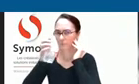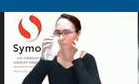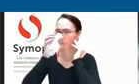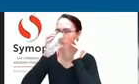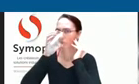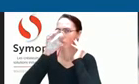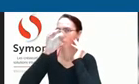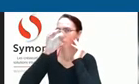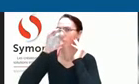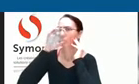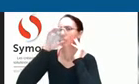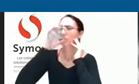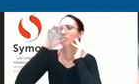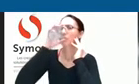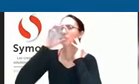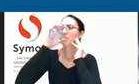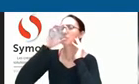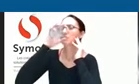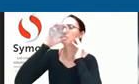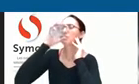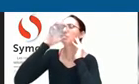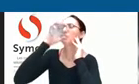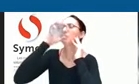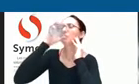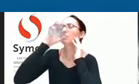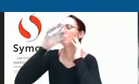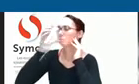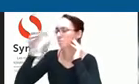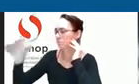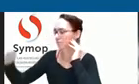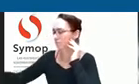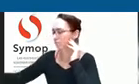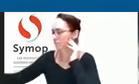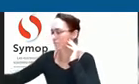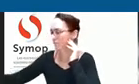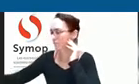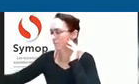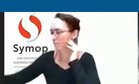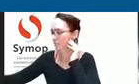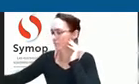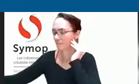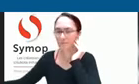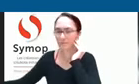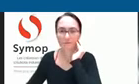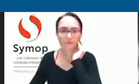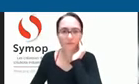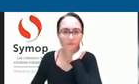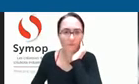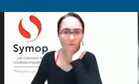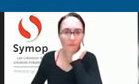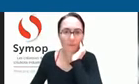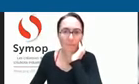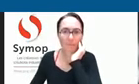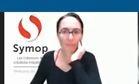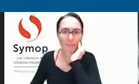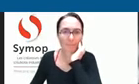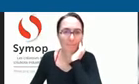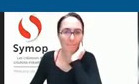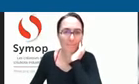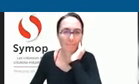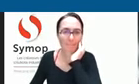rondes d'inspection et d'entretien. Et ces rondes, elles sont faites aussi bien par des agents de production que par des